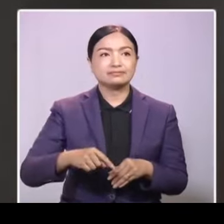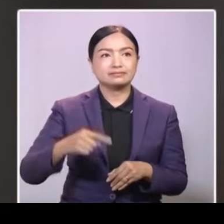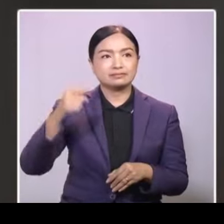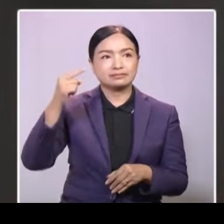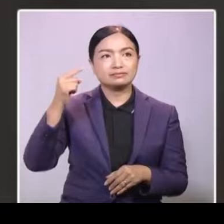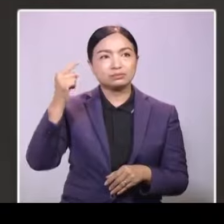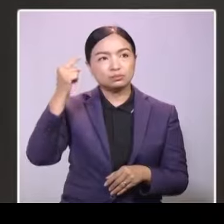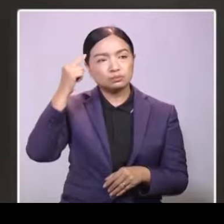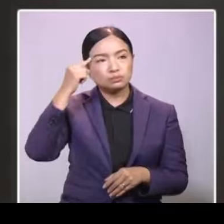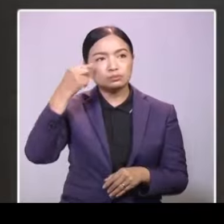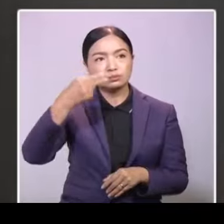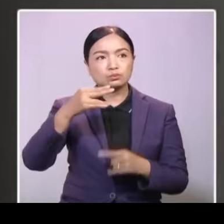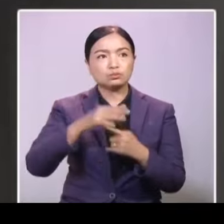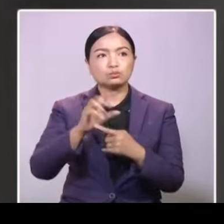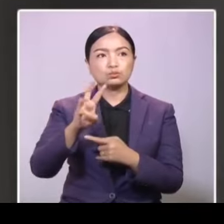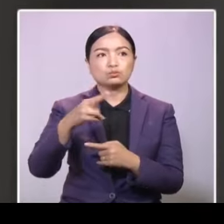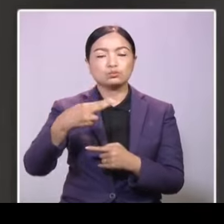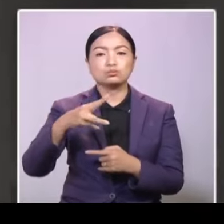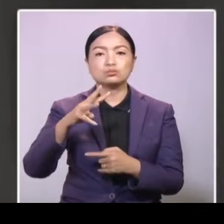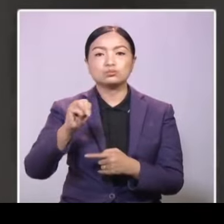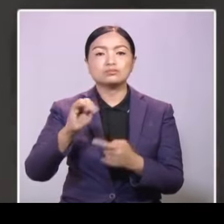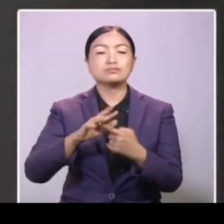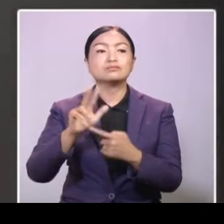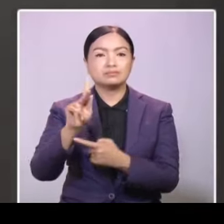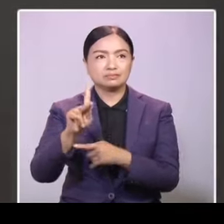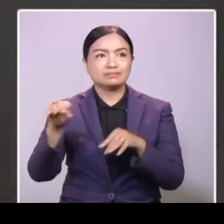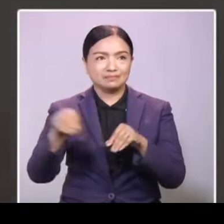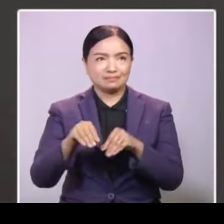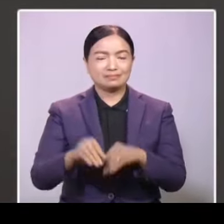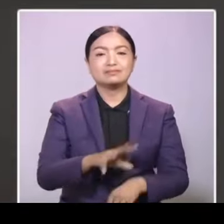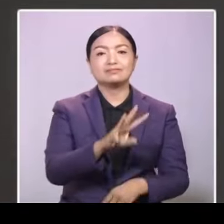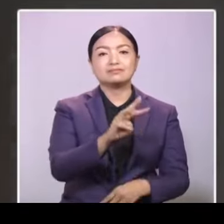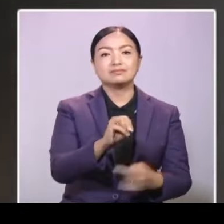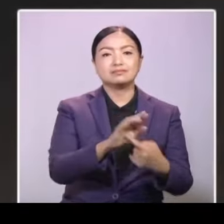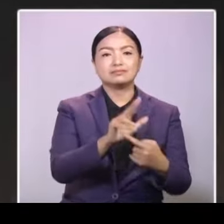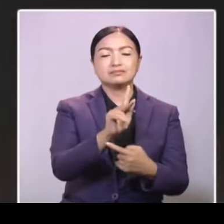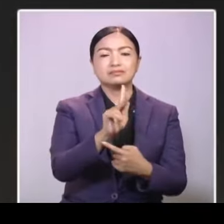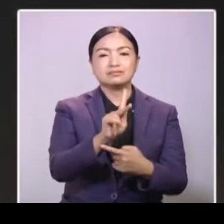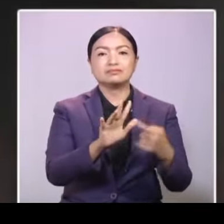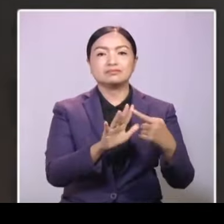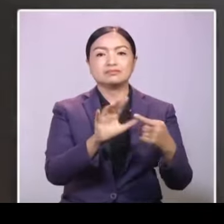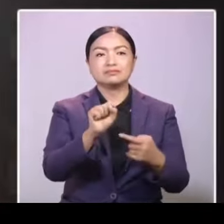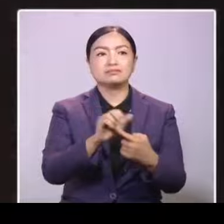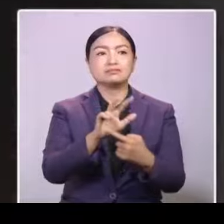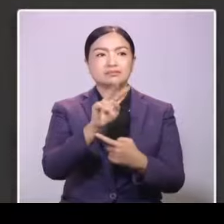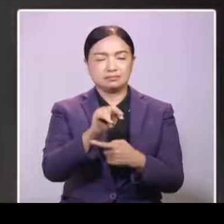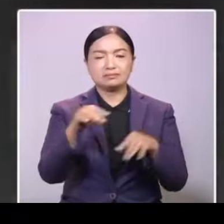โอเคหัวหมากกับ มักกะสัน มักกะสันโอเค